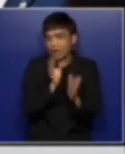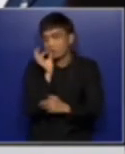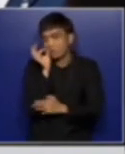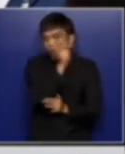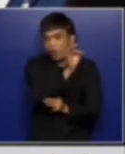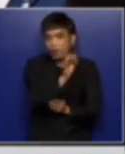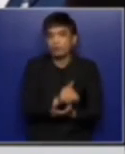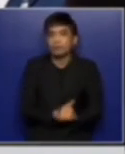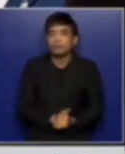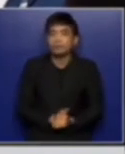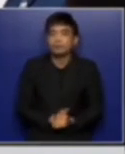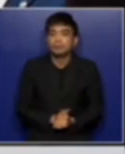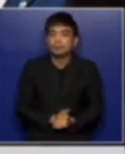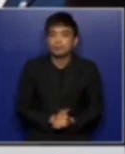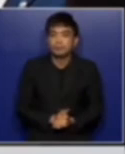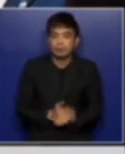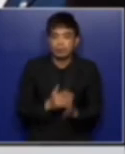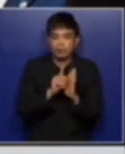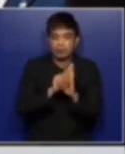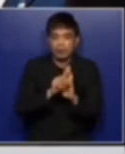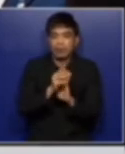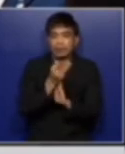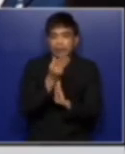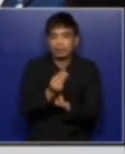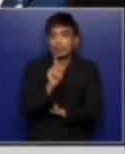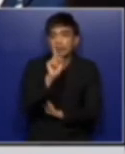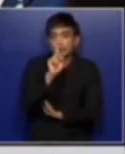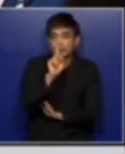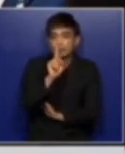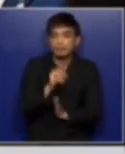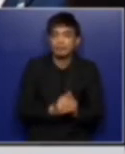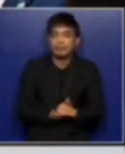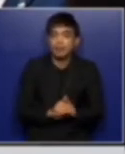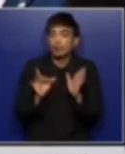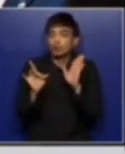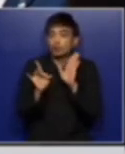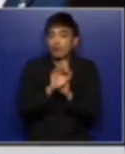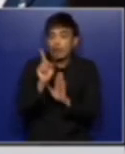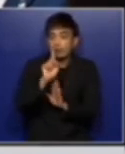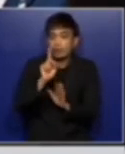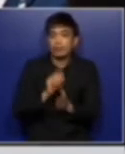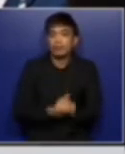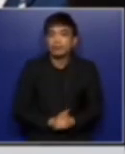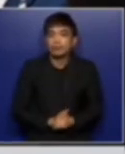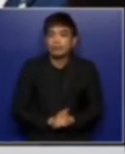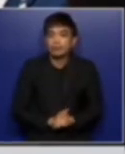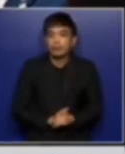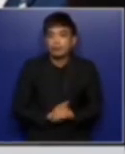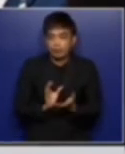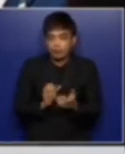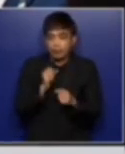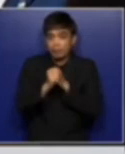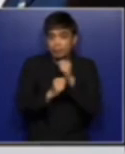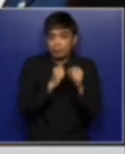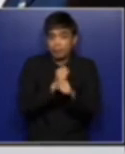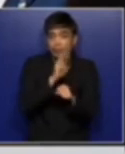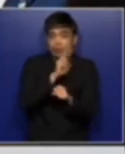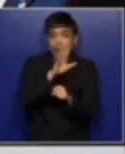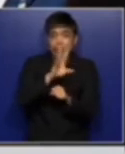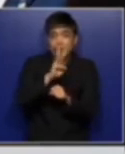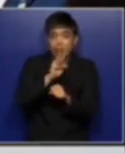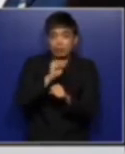ท้ายเนี่ยท่านประธานฮะผมเหลือนาทีเดียวผมตั้งเลยครับว่างบประมาณปี2564